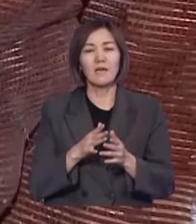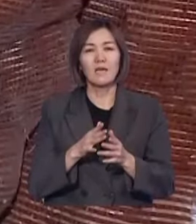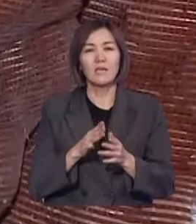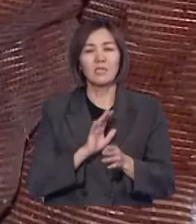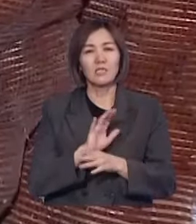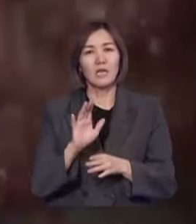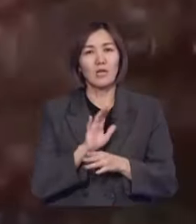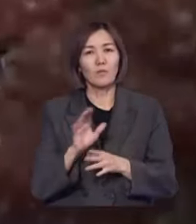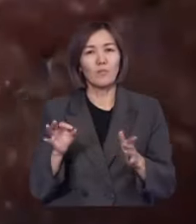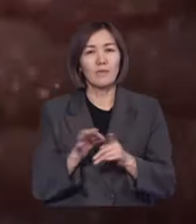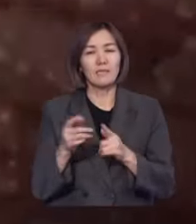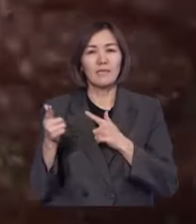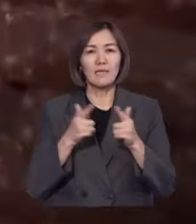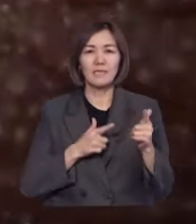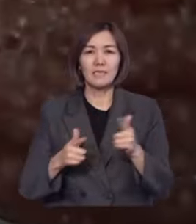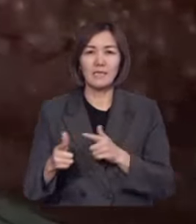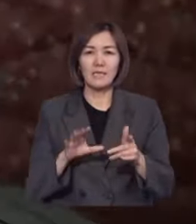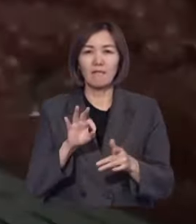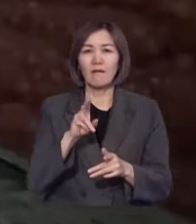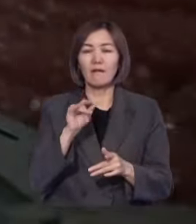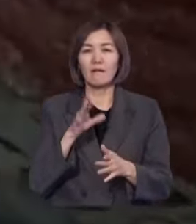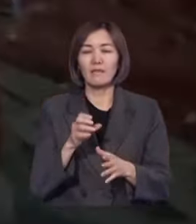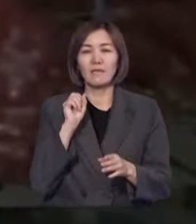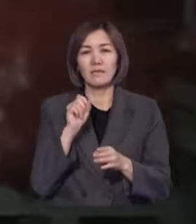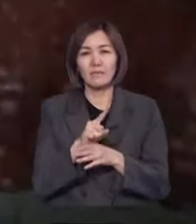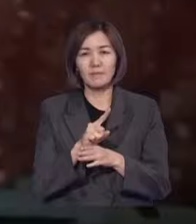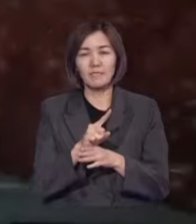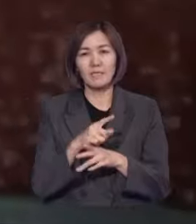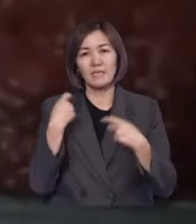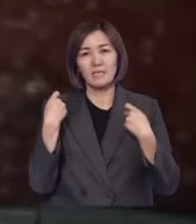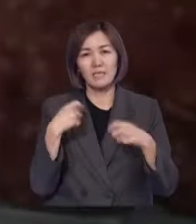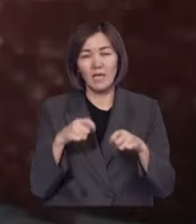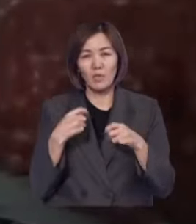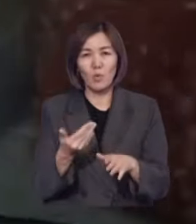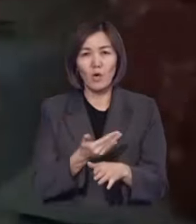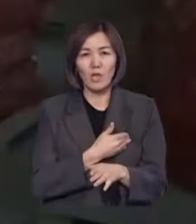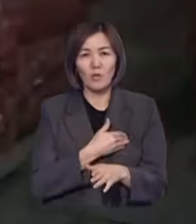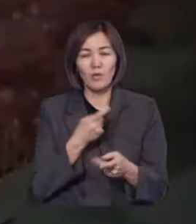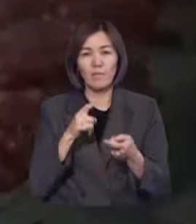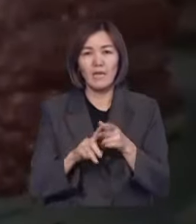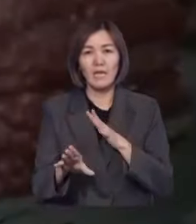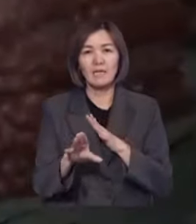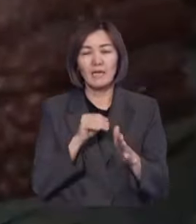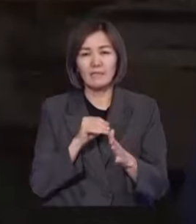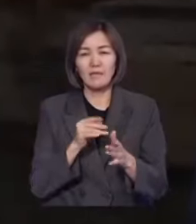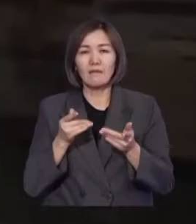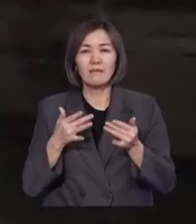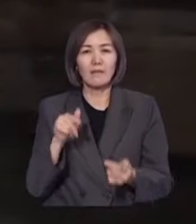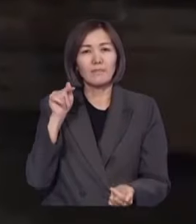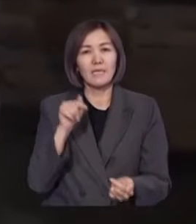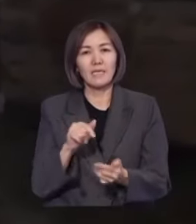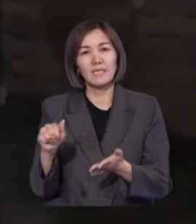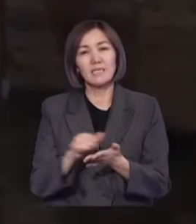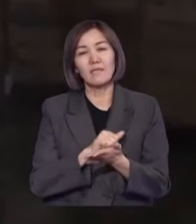әзірленген. Өзгерістер органикалық өндірісті сұраныстармен өткізу нарығының қалауына байланысты таңдалған стандарттың талаптарына